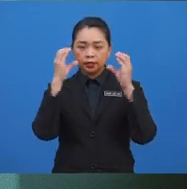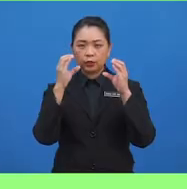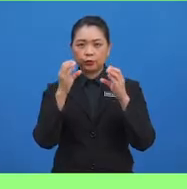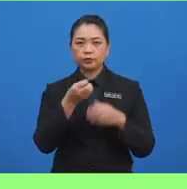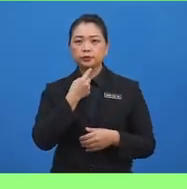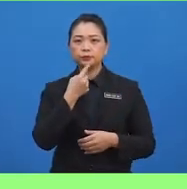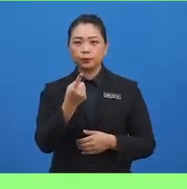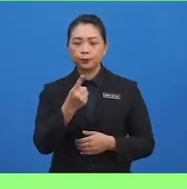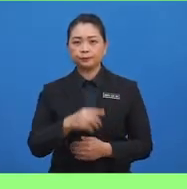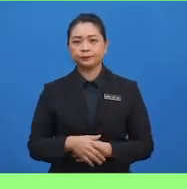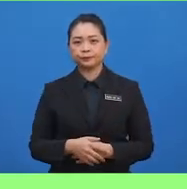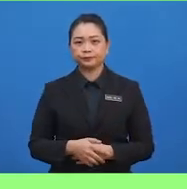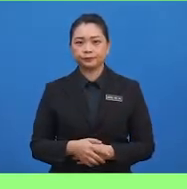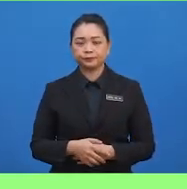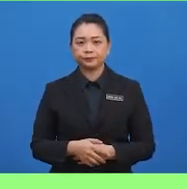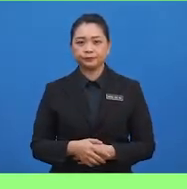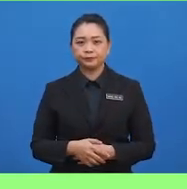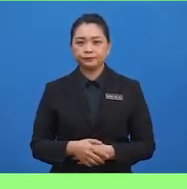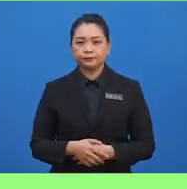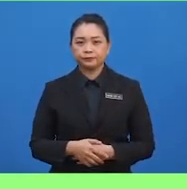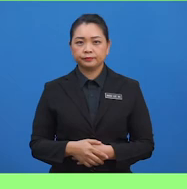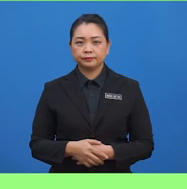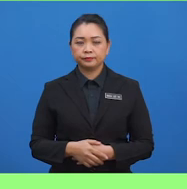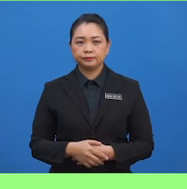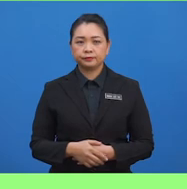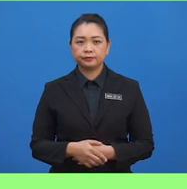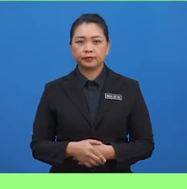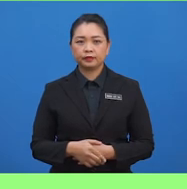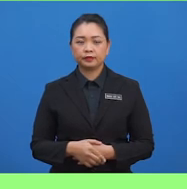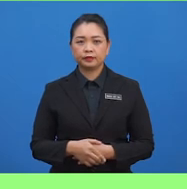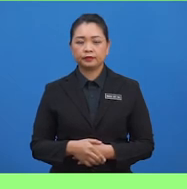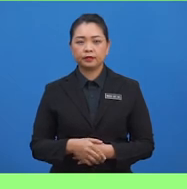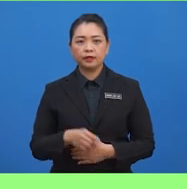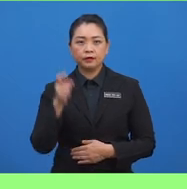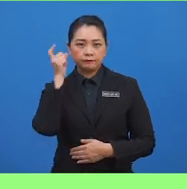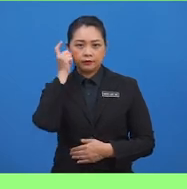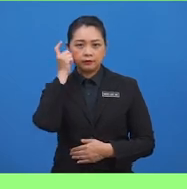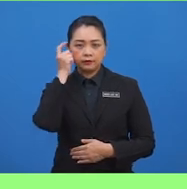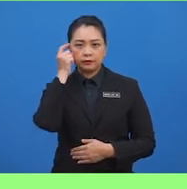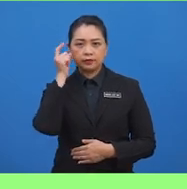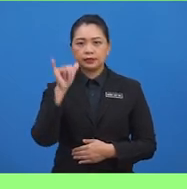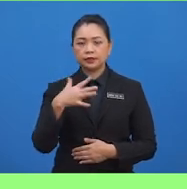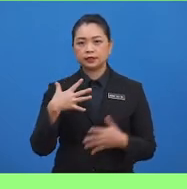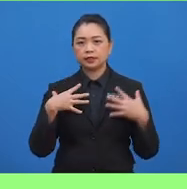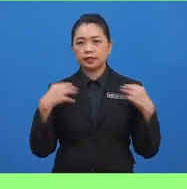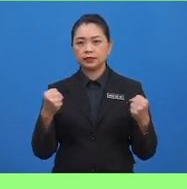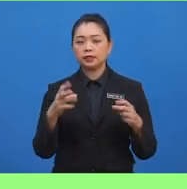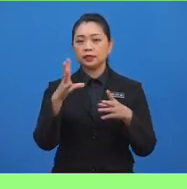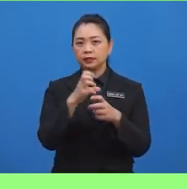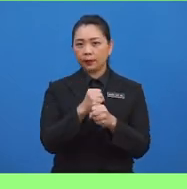dendangkan ini Hai pikiran yang sehat dapat